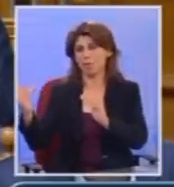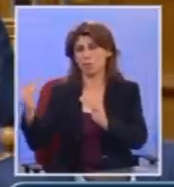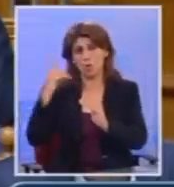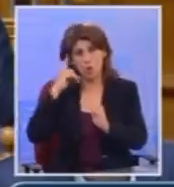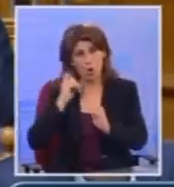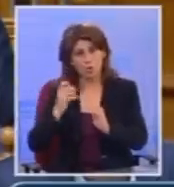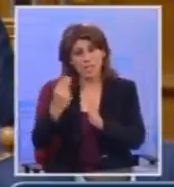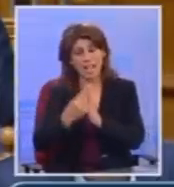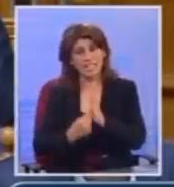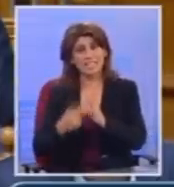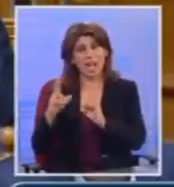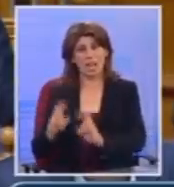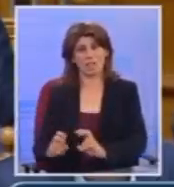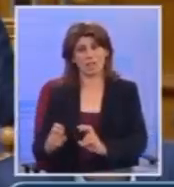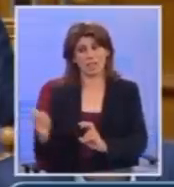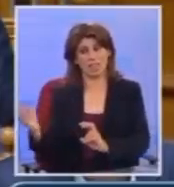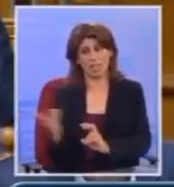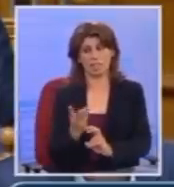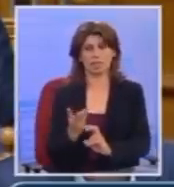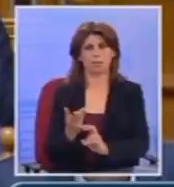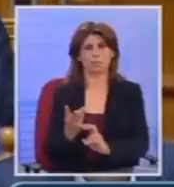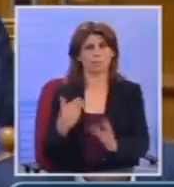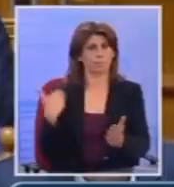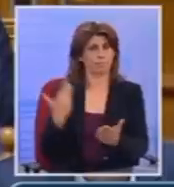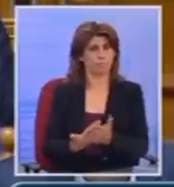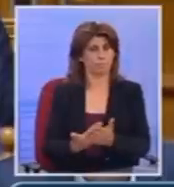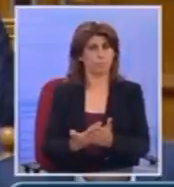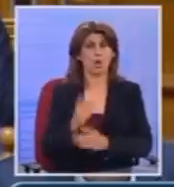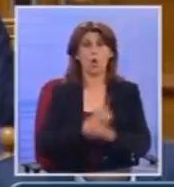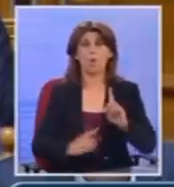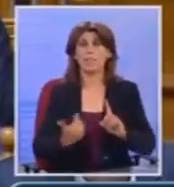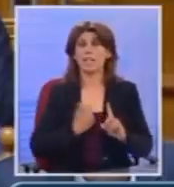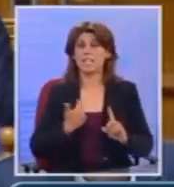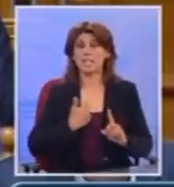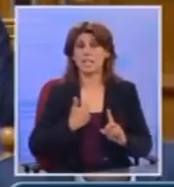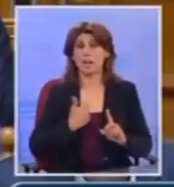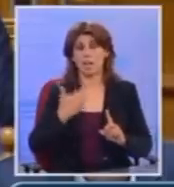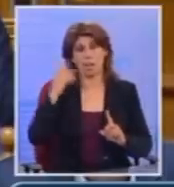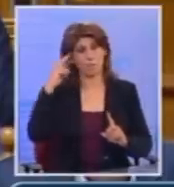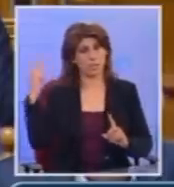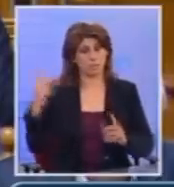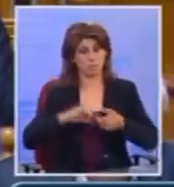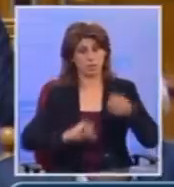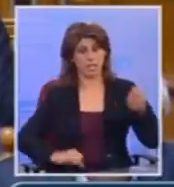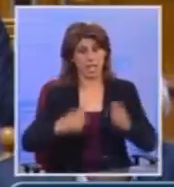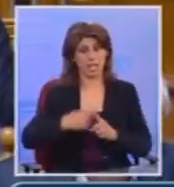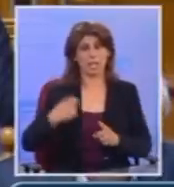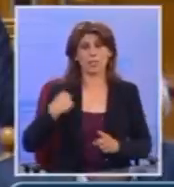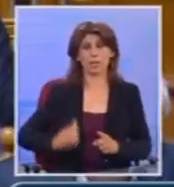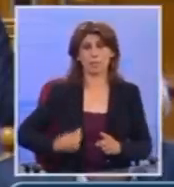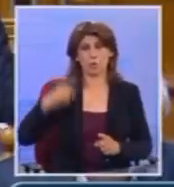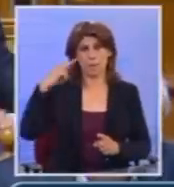Γνώση, αξίες και έρευνα. Απόδειξη, όσοι νέοι επιστήμονες με πτυχία από τα ελληνικά δημόσια